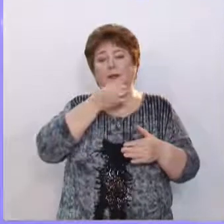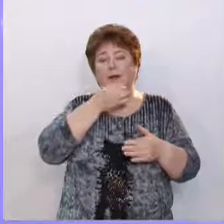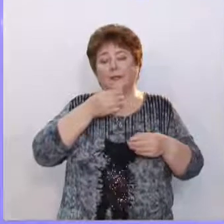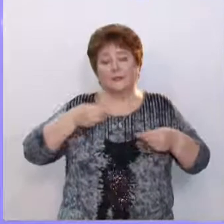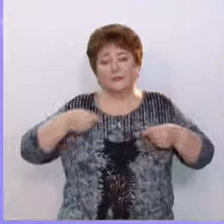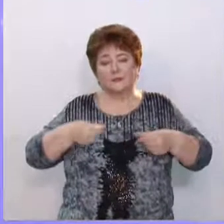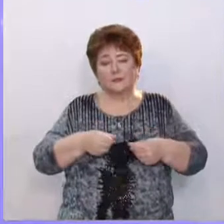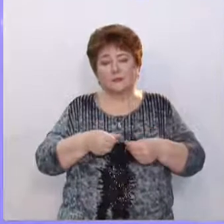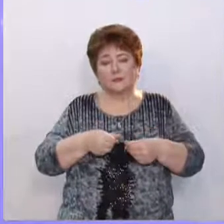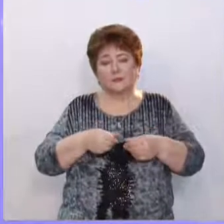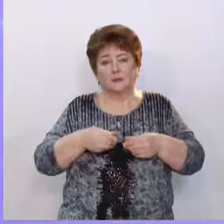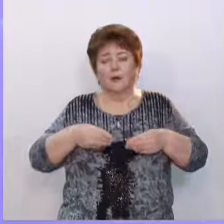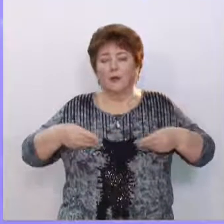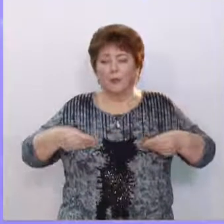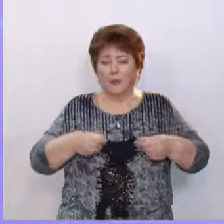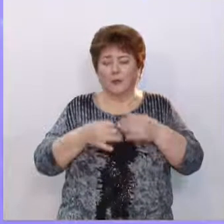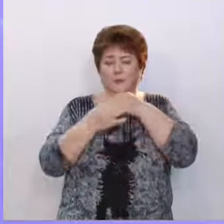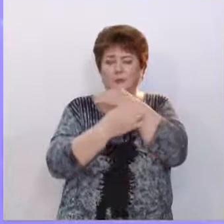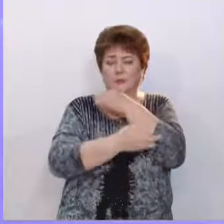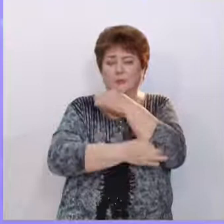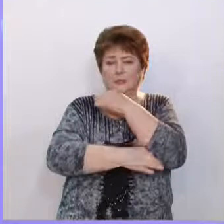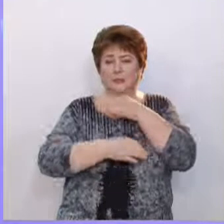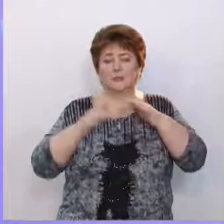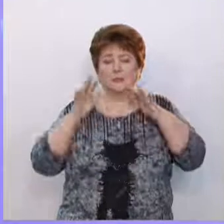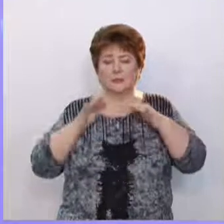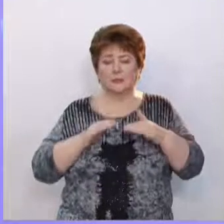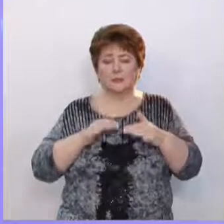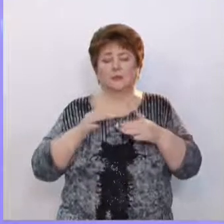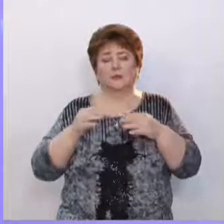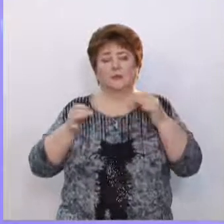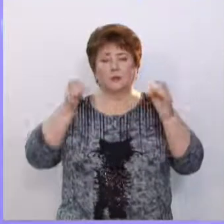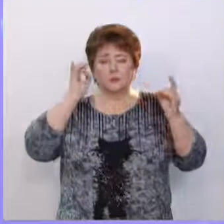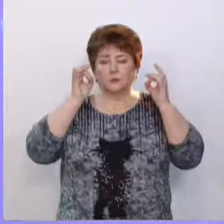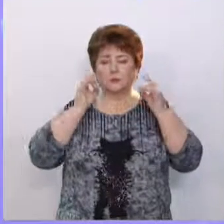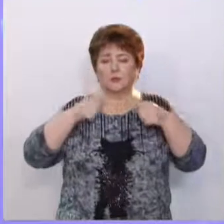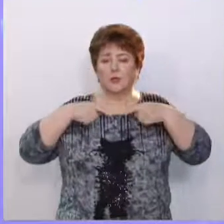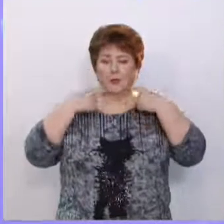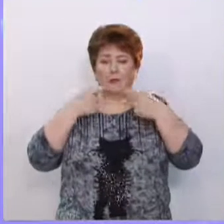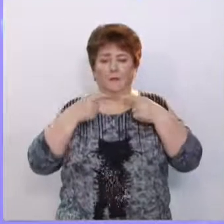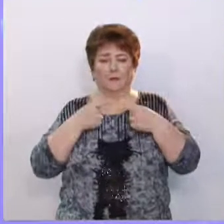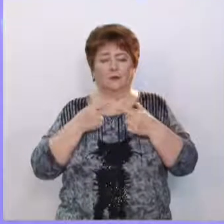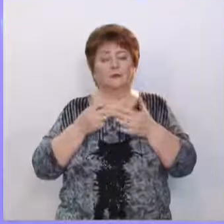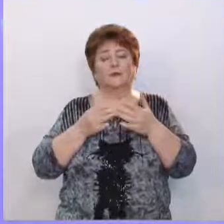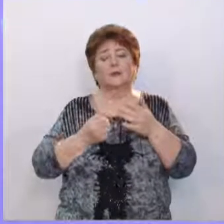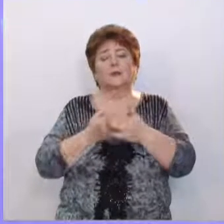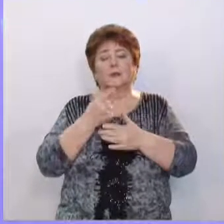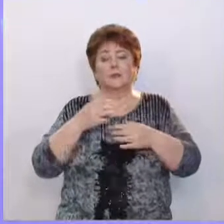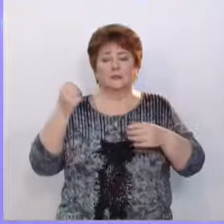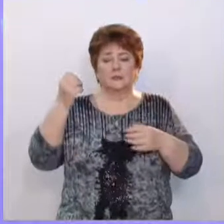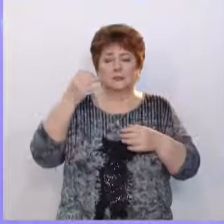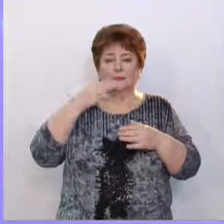весна. Тает последний снег, журчат говорливые ручьи,